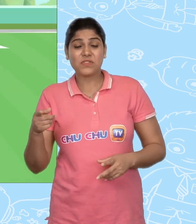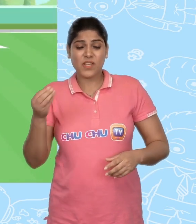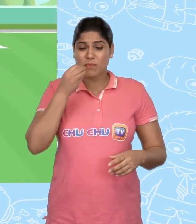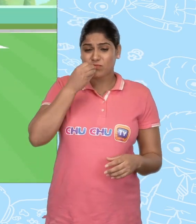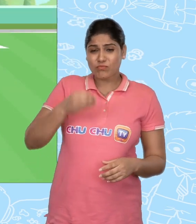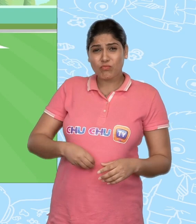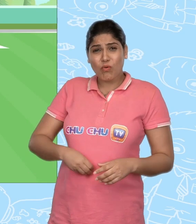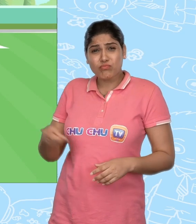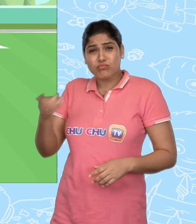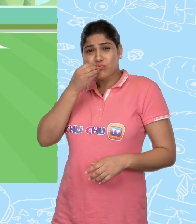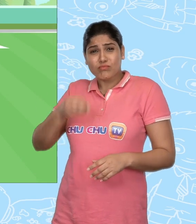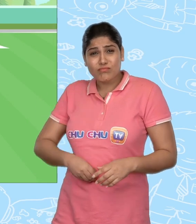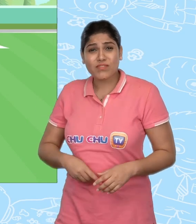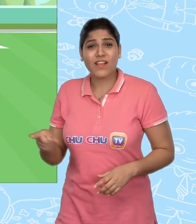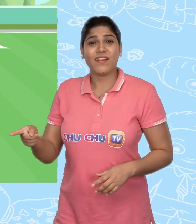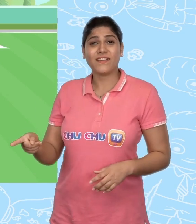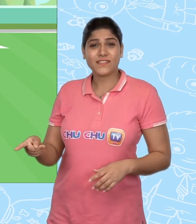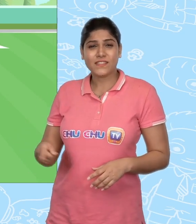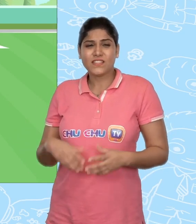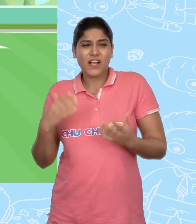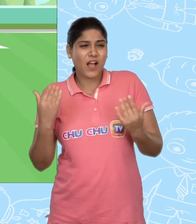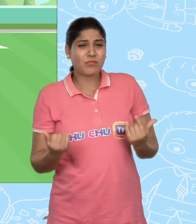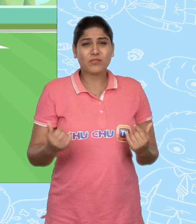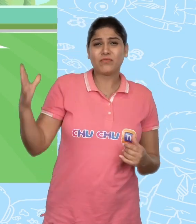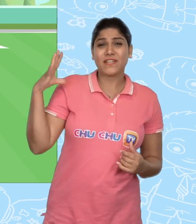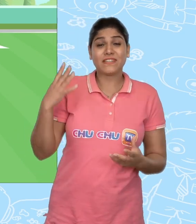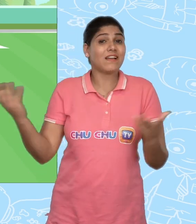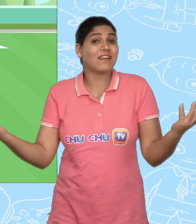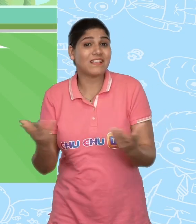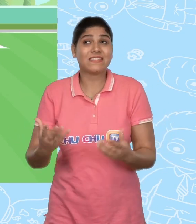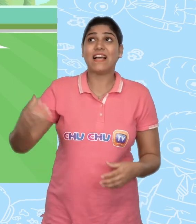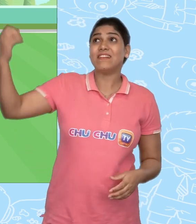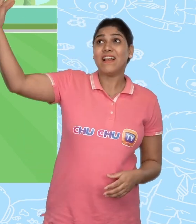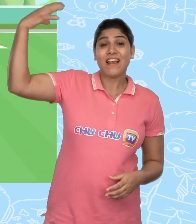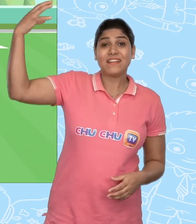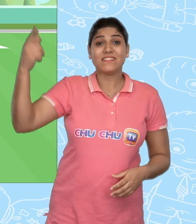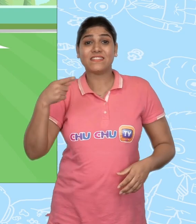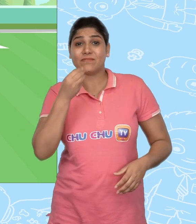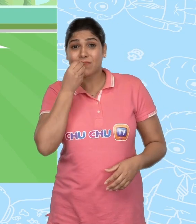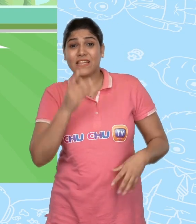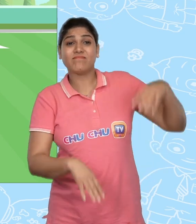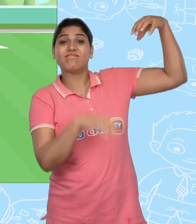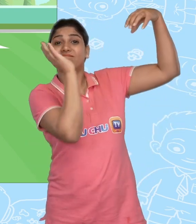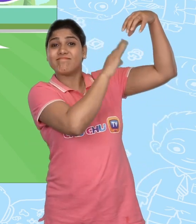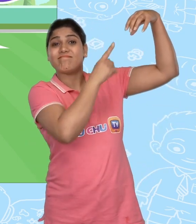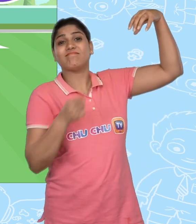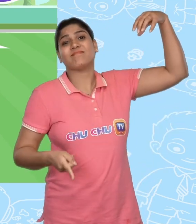उसके पेट में चूहे कूदने लगे थे। अब उसे इंतजार था लंच की घंटी बजने का।